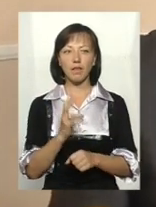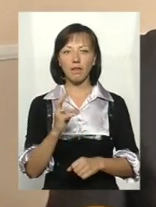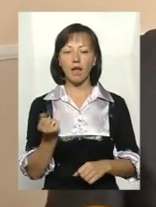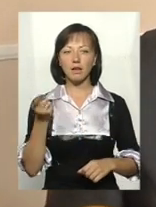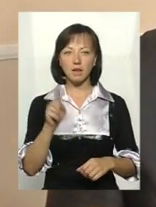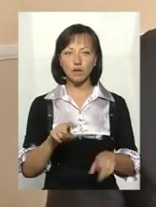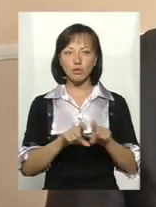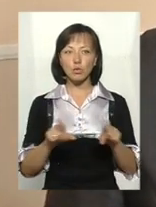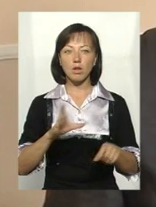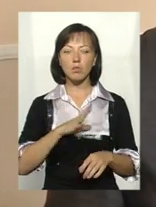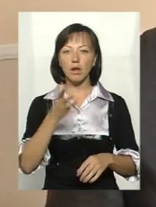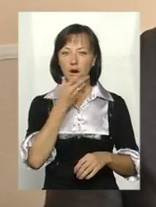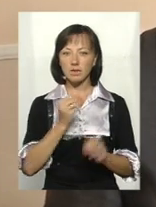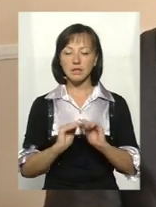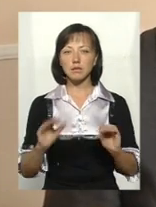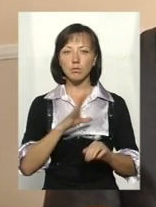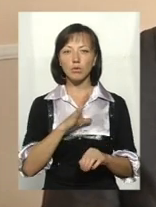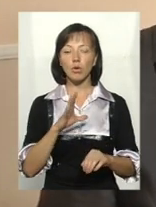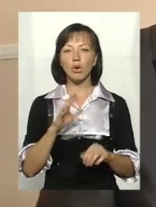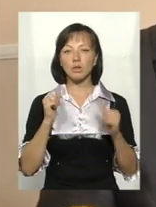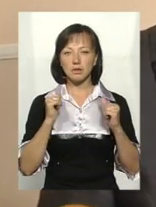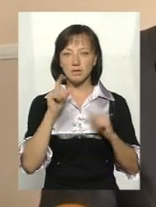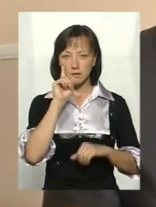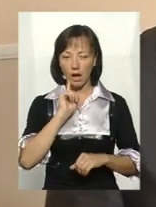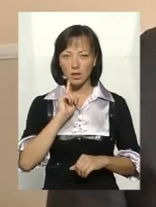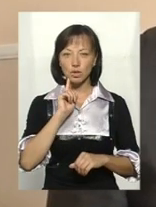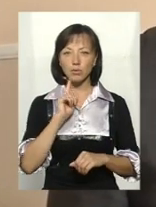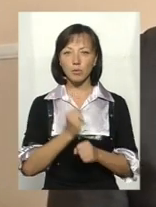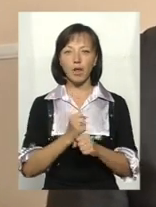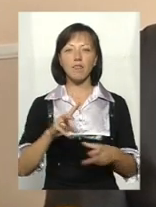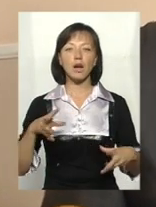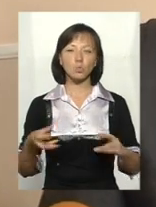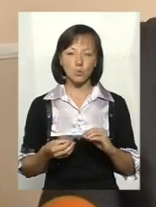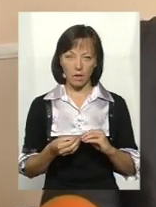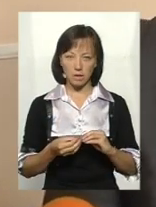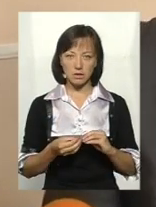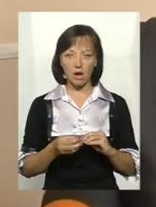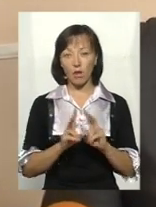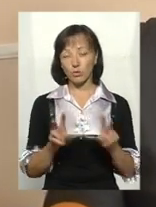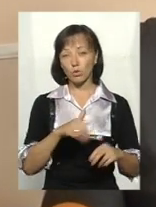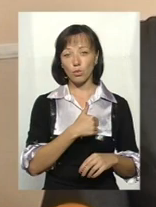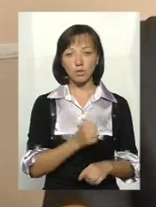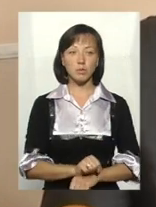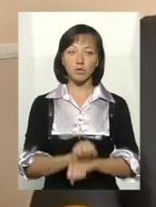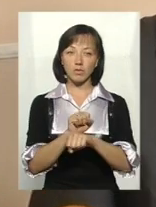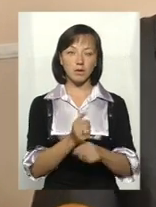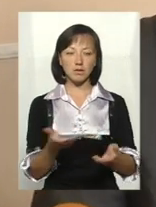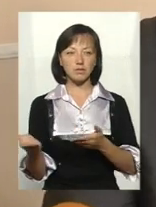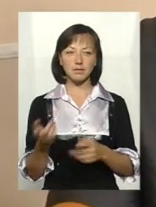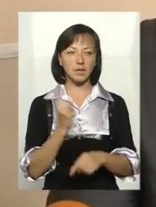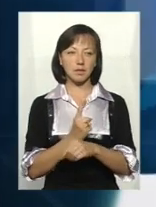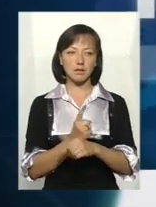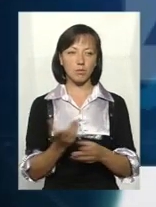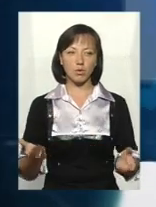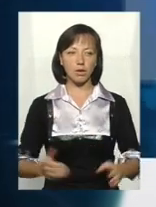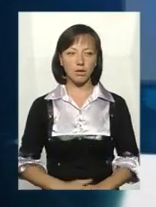щоб школа була гарна, щоб дітям було затишно, щоб працювали на результат. А хто хоче мітингувати, то це не